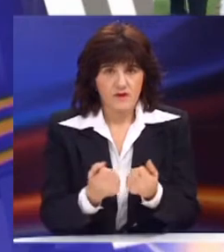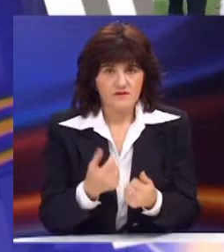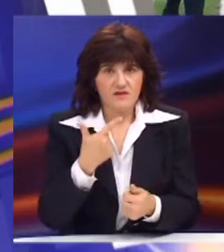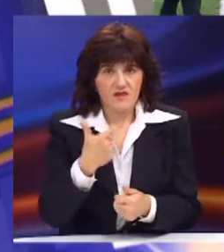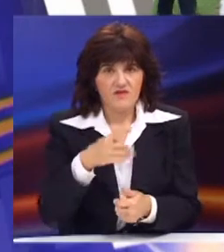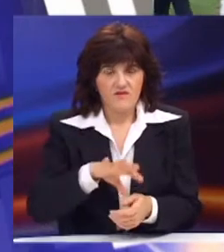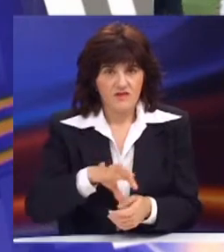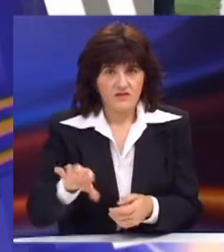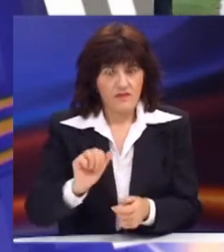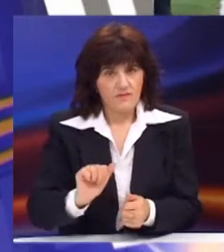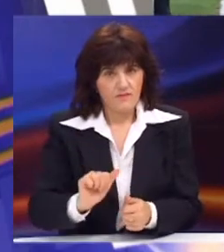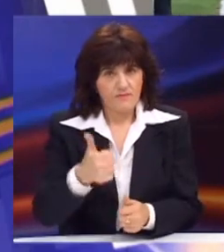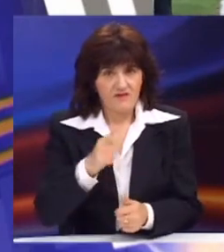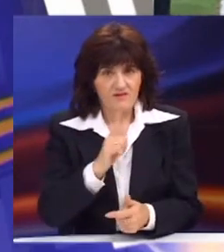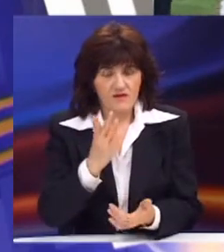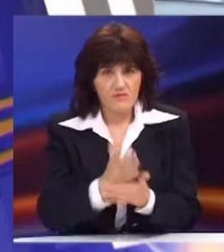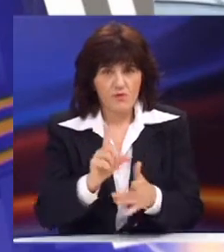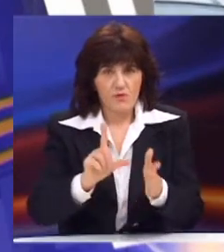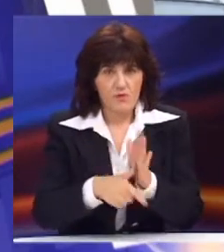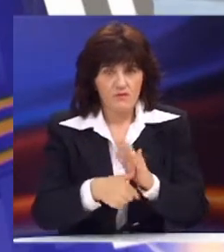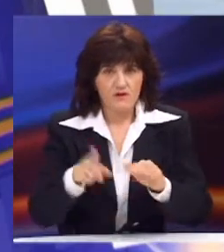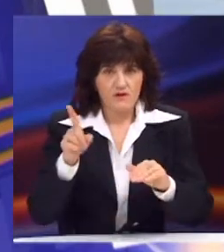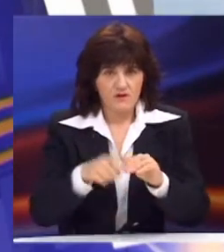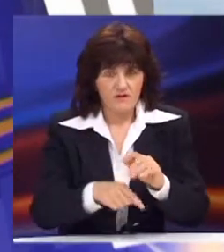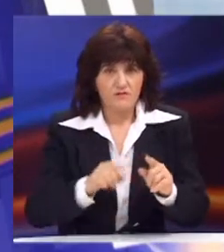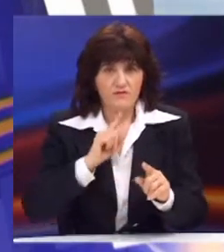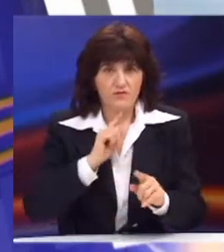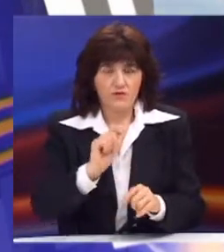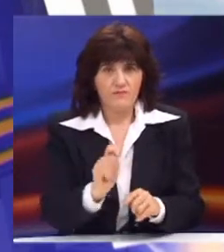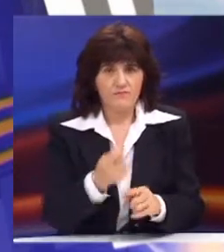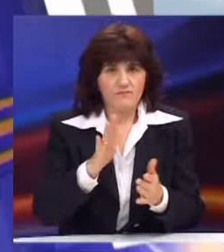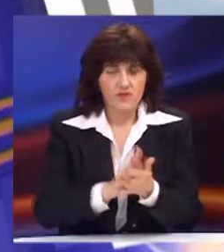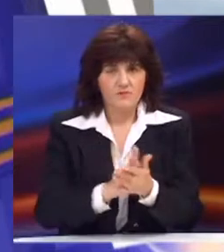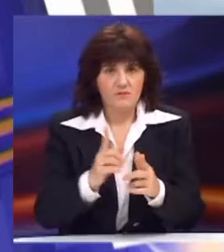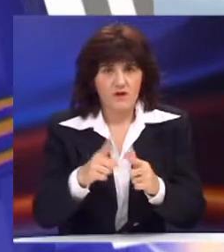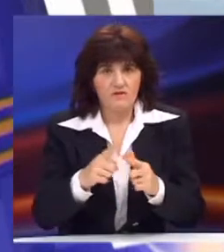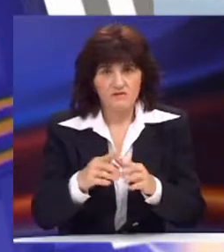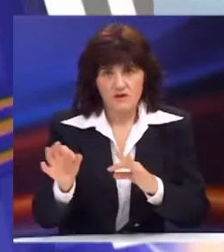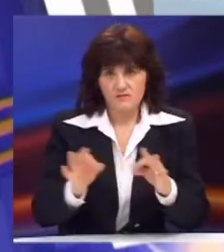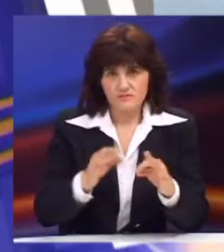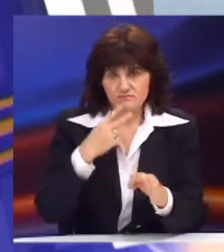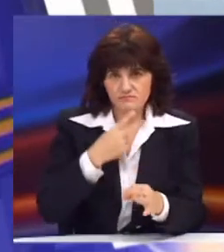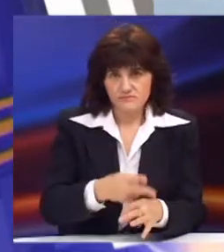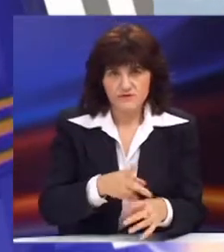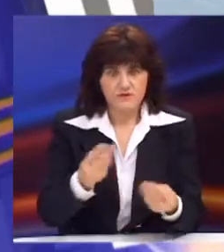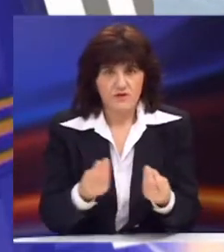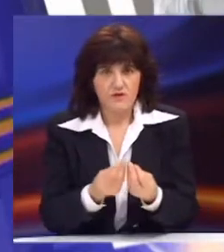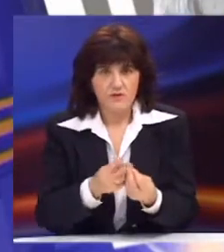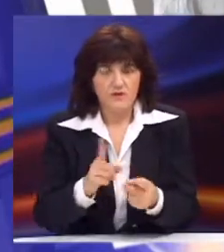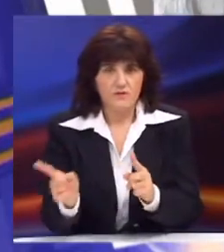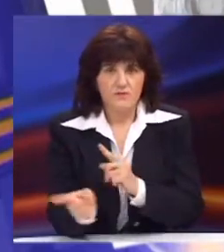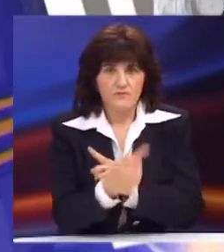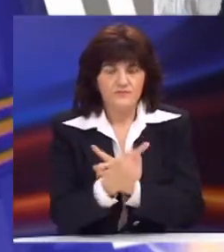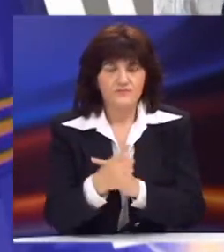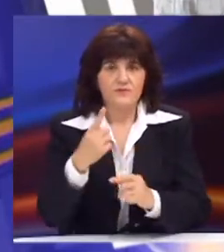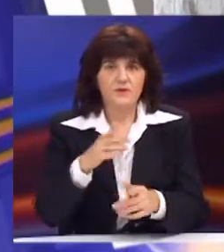Akcija se sprovodi iz dva dela, s tim da se u prvom delu neće vršiti prekršajni postupci protiv vozača sa tehnički neispravnim vozilima, nego će se samo